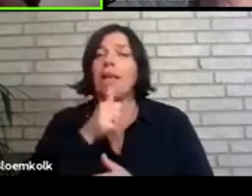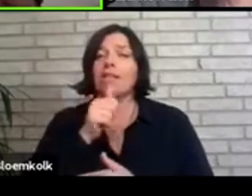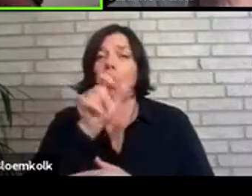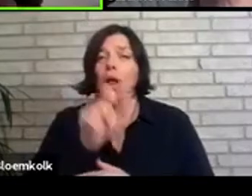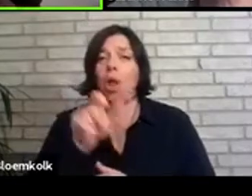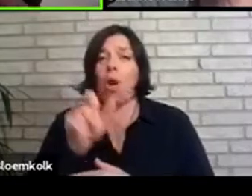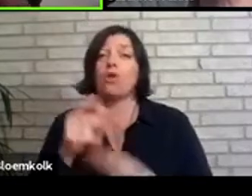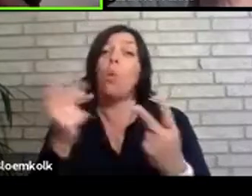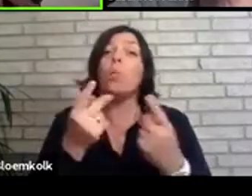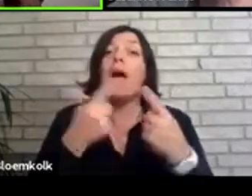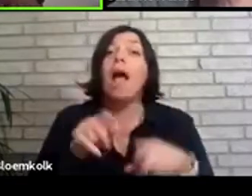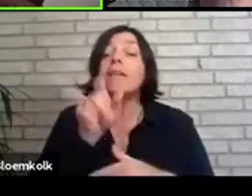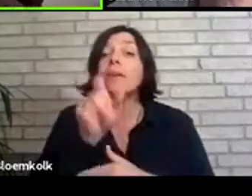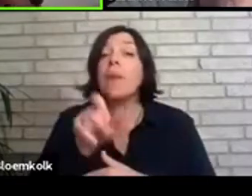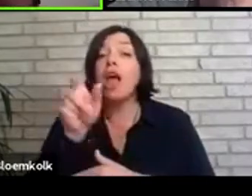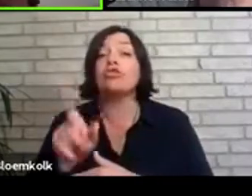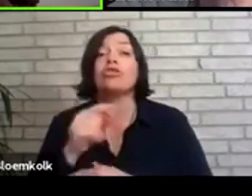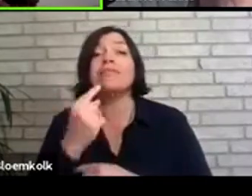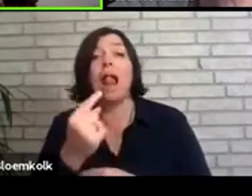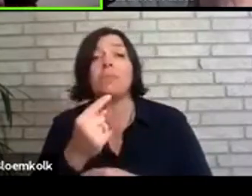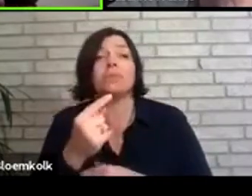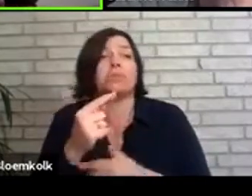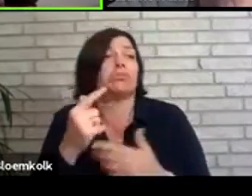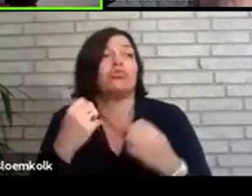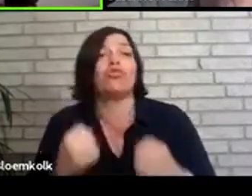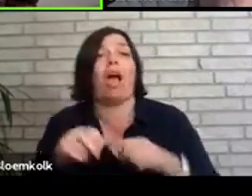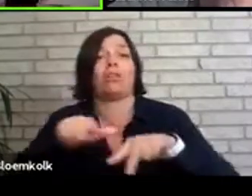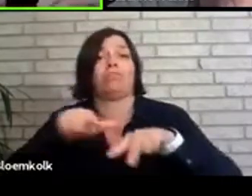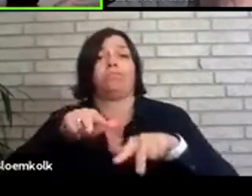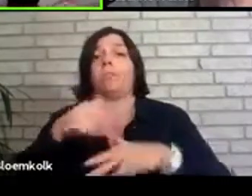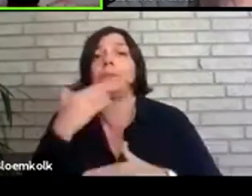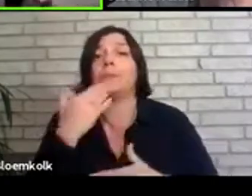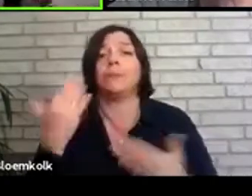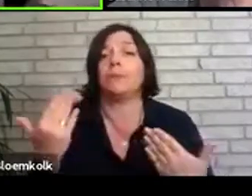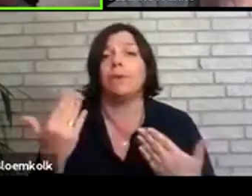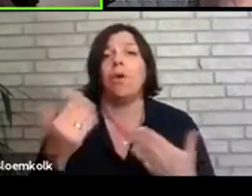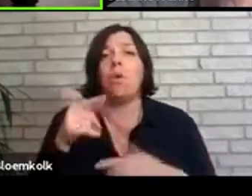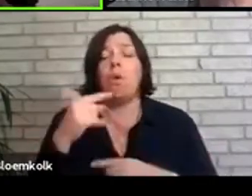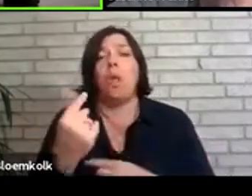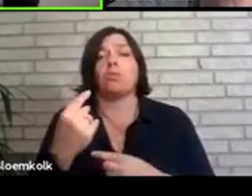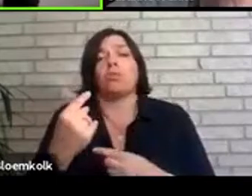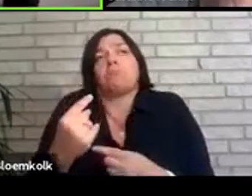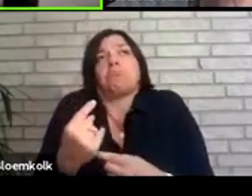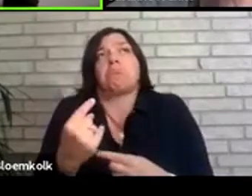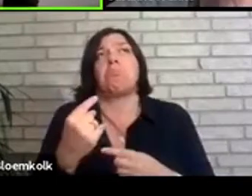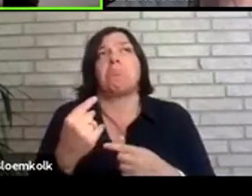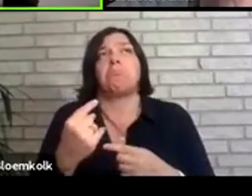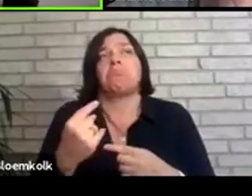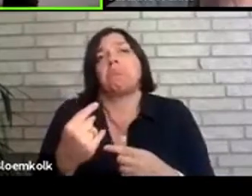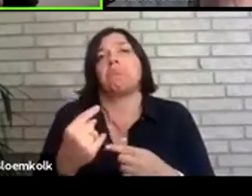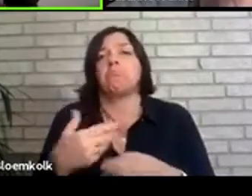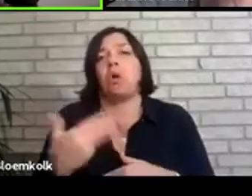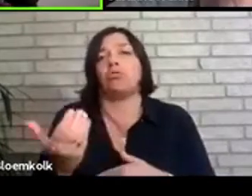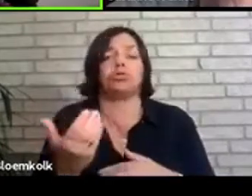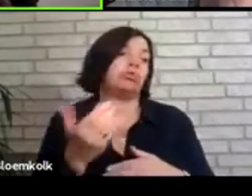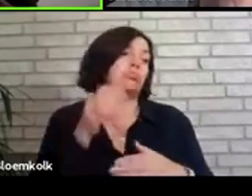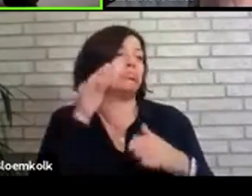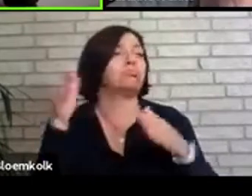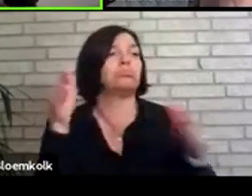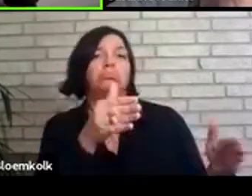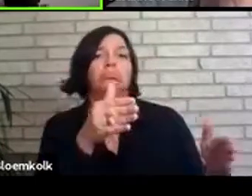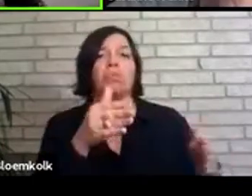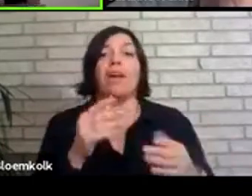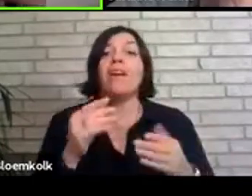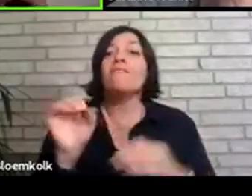sind, werden halt auf jeden Fall auf einmal andere Dinge wichtiger. Ne, man hat vielleicht keine Dauerkarte, weil man sich das sonst nicht leisten kann, kommt viel